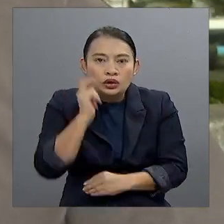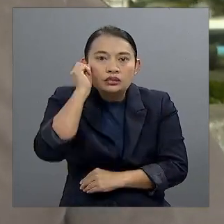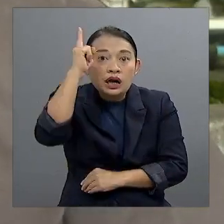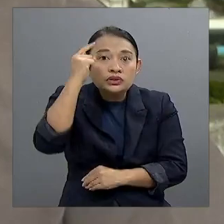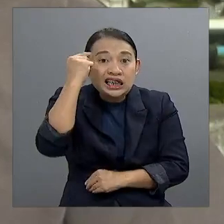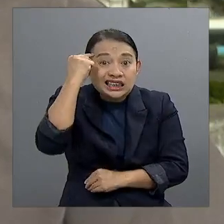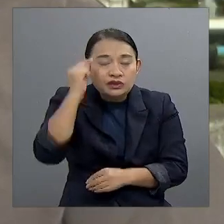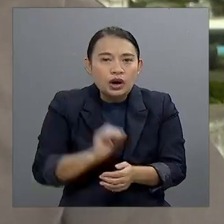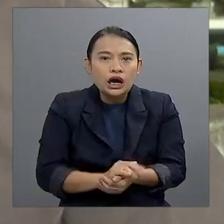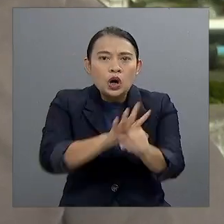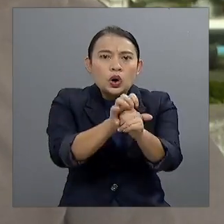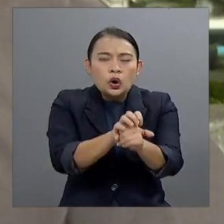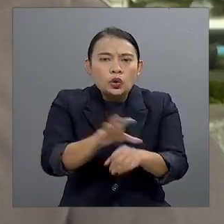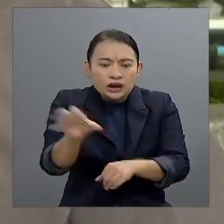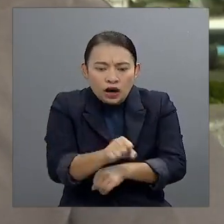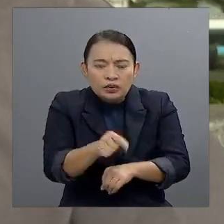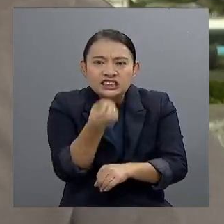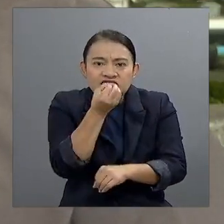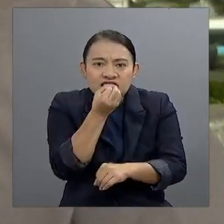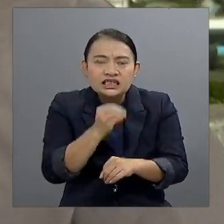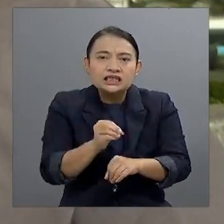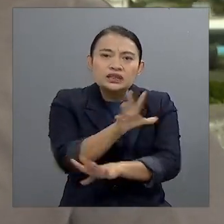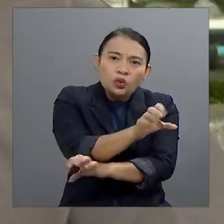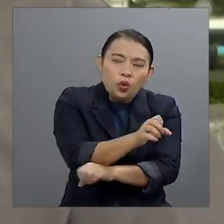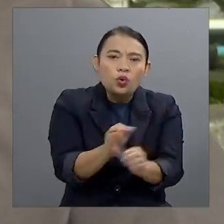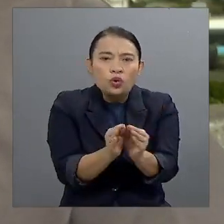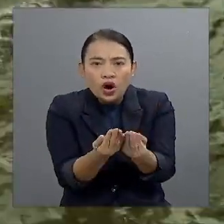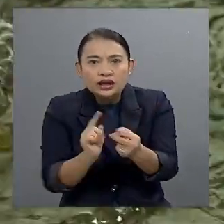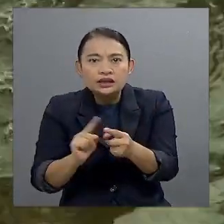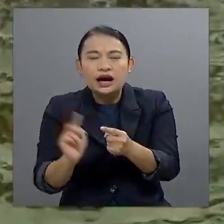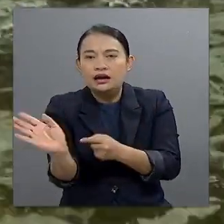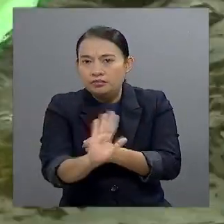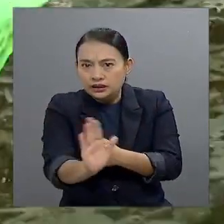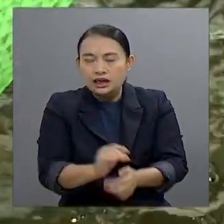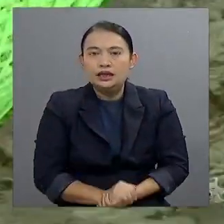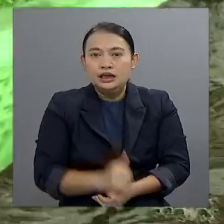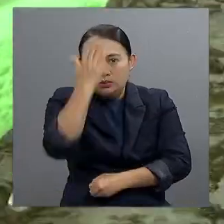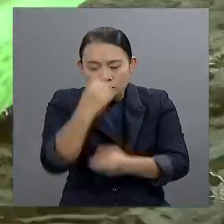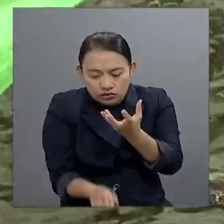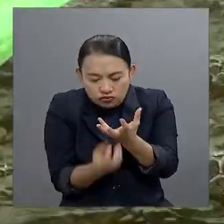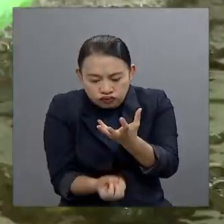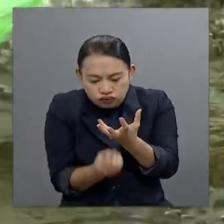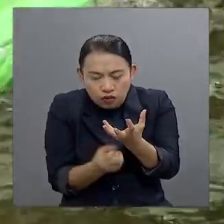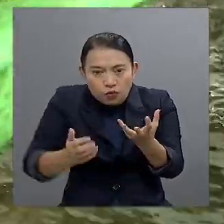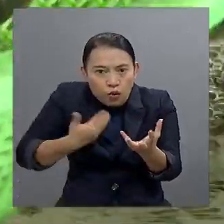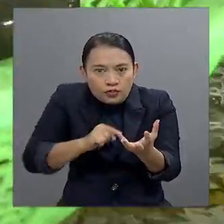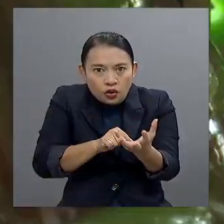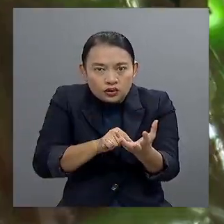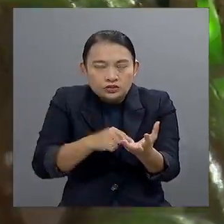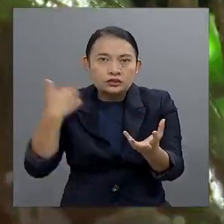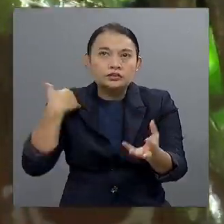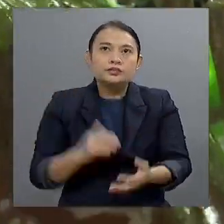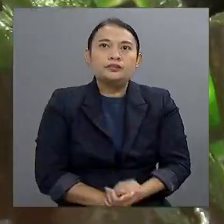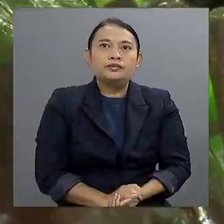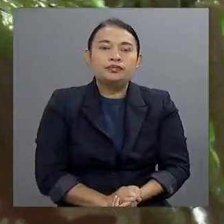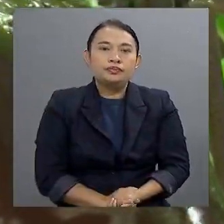ามันไม่ใช่อ่ะไม่ได้ติดมาจากอาหารและอย่างอาหารแล้วเป็นอาหารปรุงสุก วัตถุดิบบางส่วนที่เตรียมไว้สำหรับช่วงเท